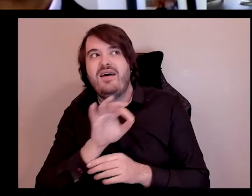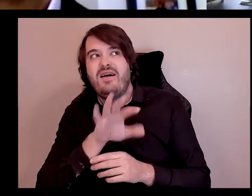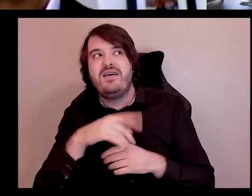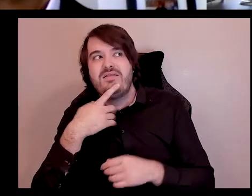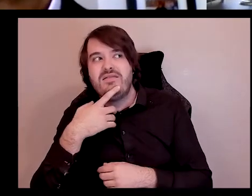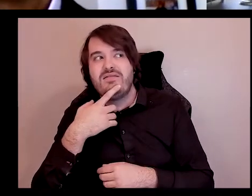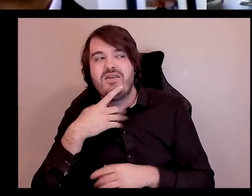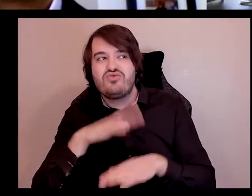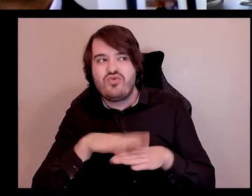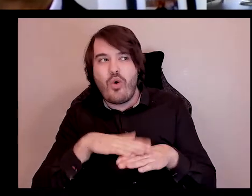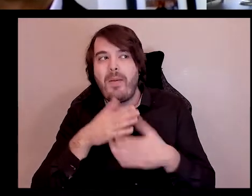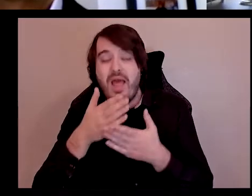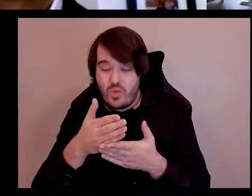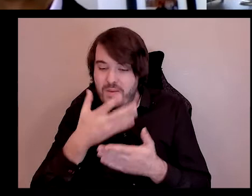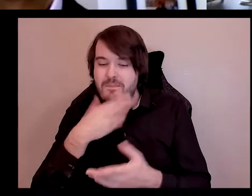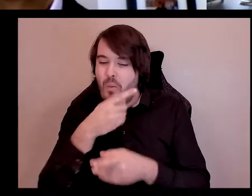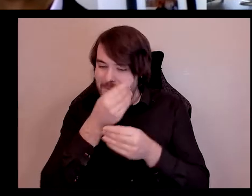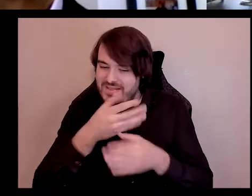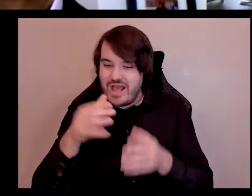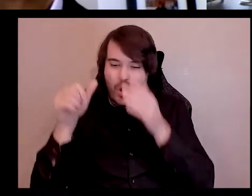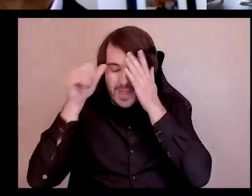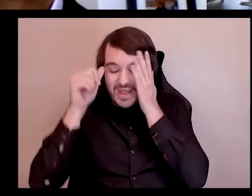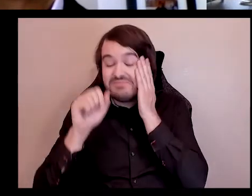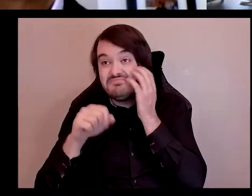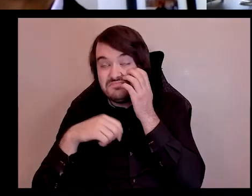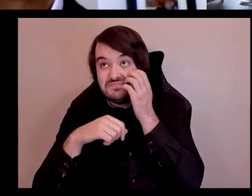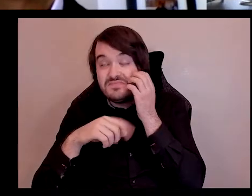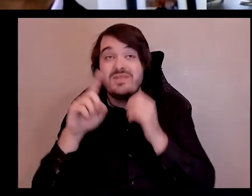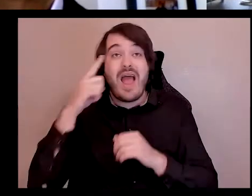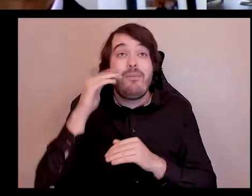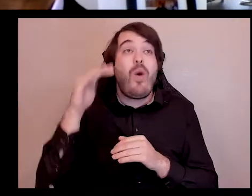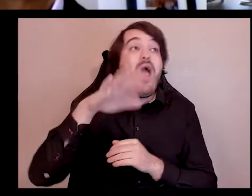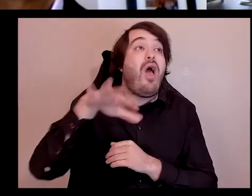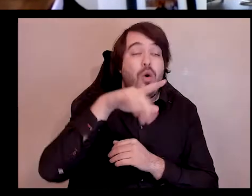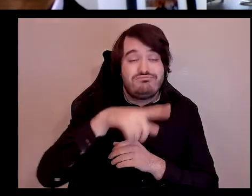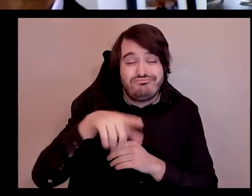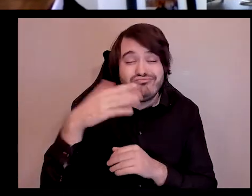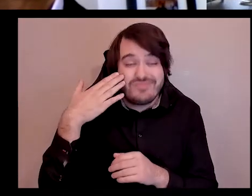40. Je crois que c'est quelque chose d'important à amener